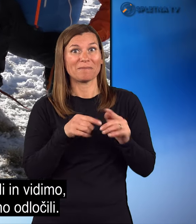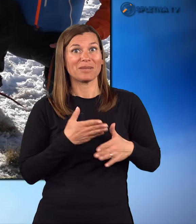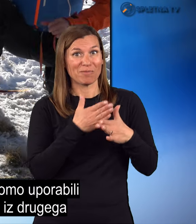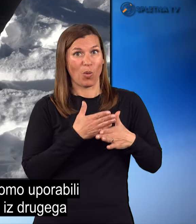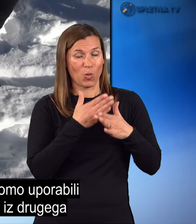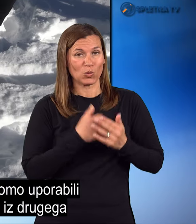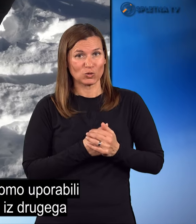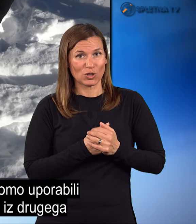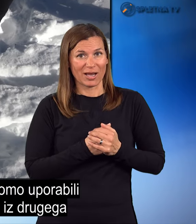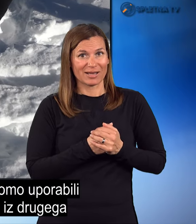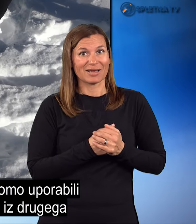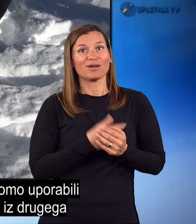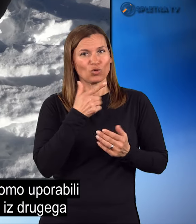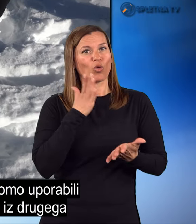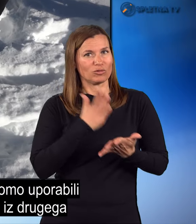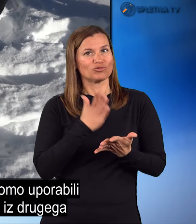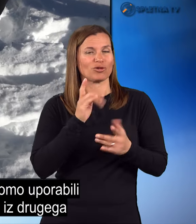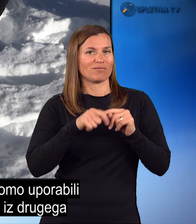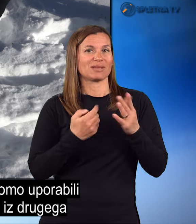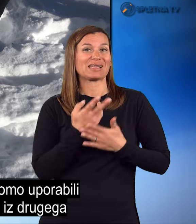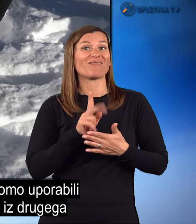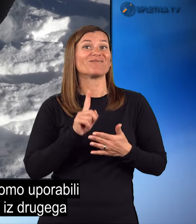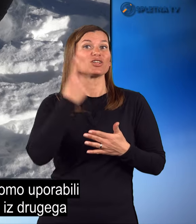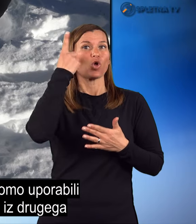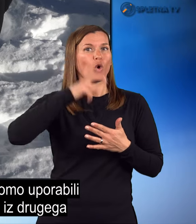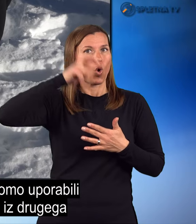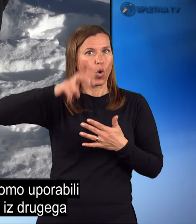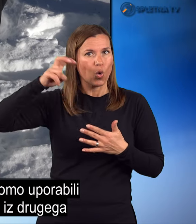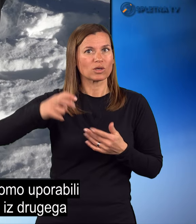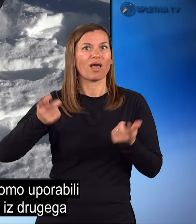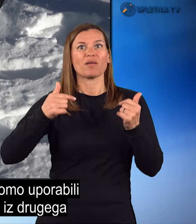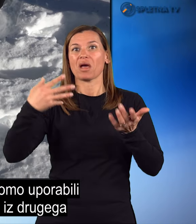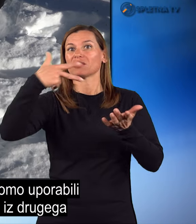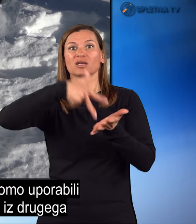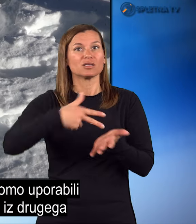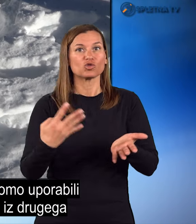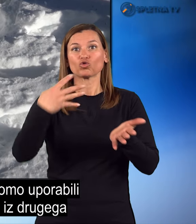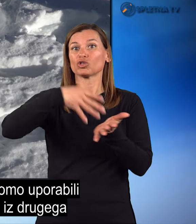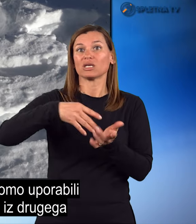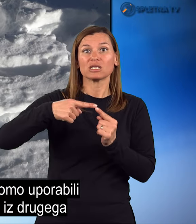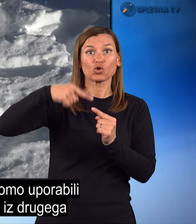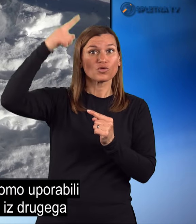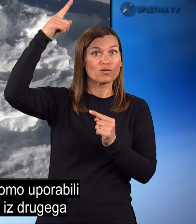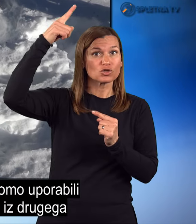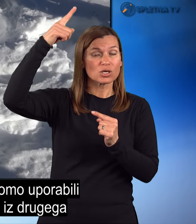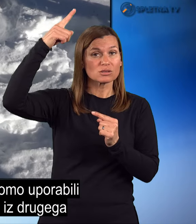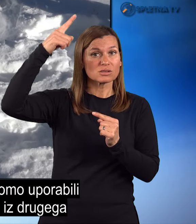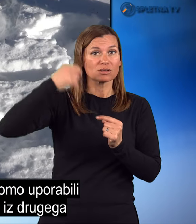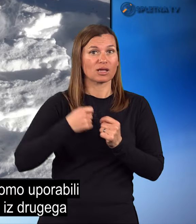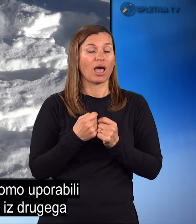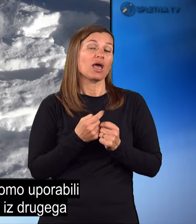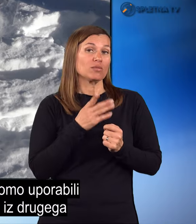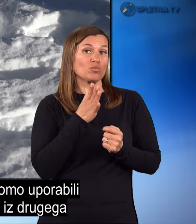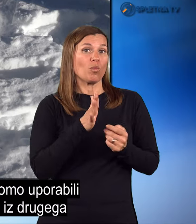odločili za visokogorje in pa za 3-4 tisoč višinskov bomo